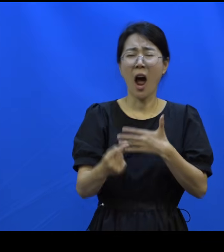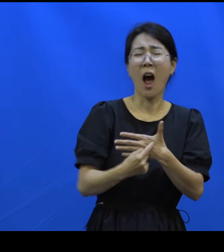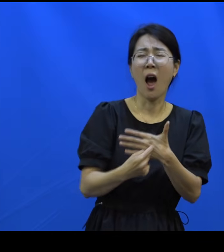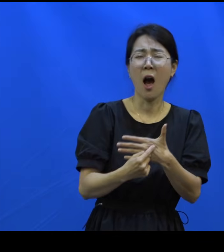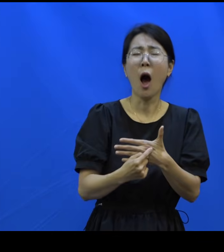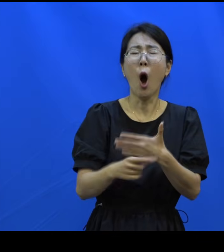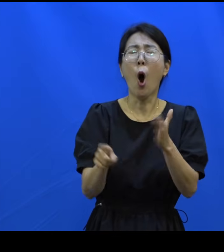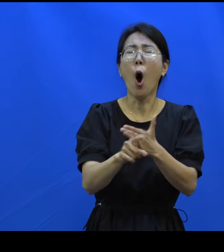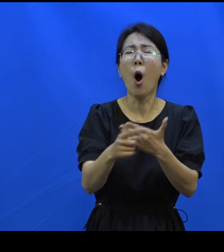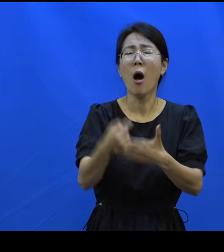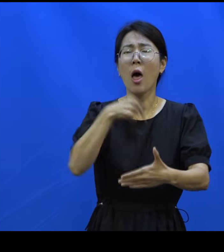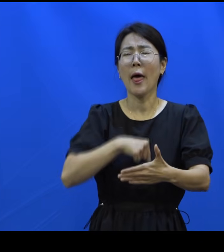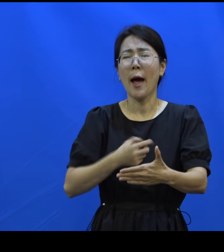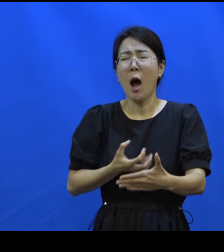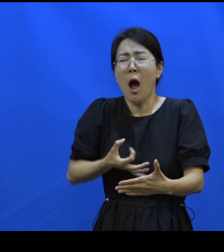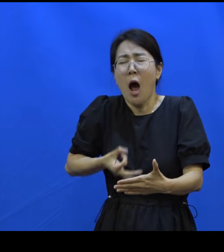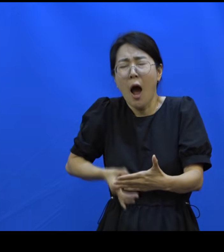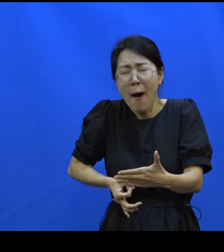제거해 주시고